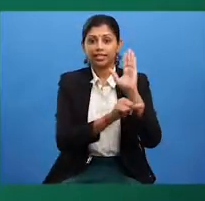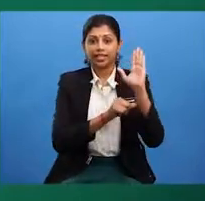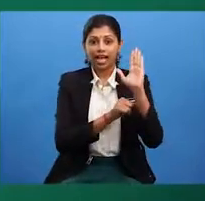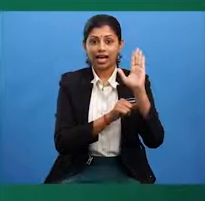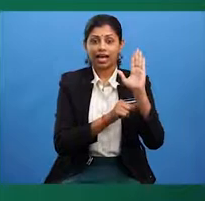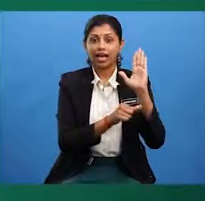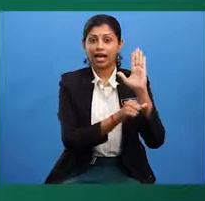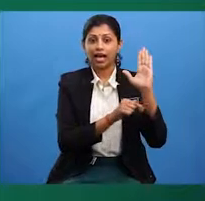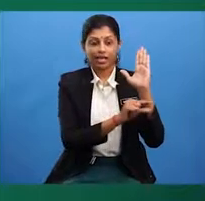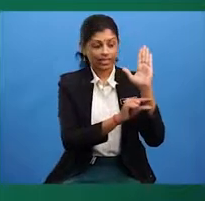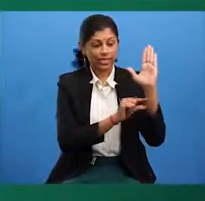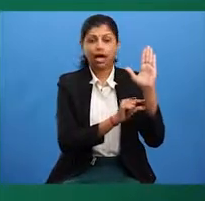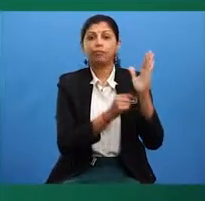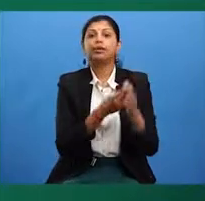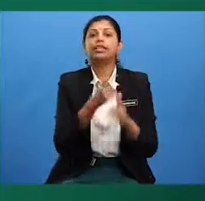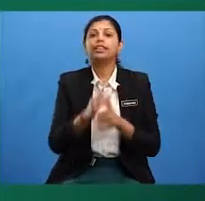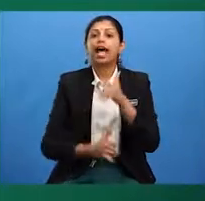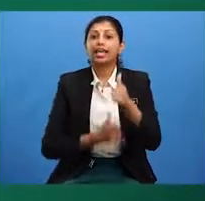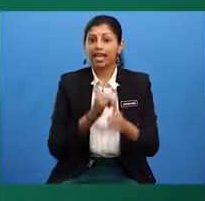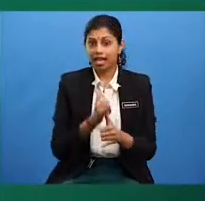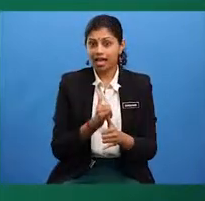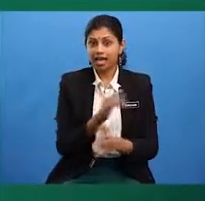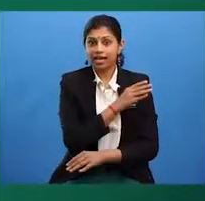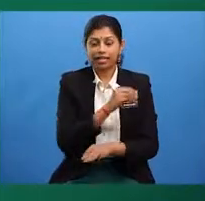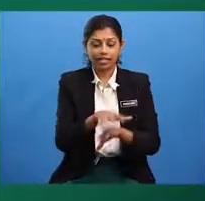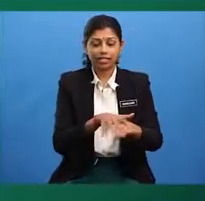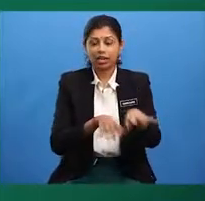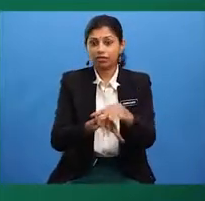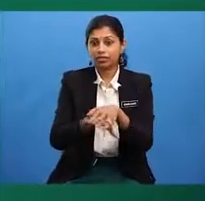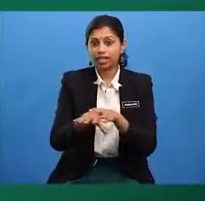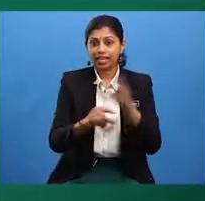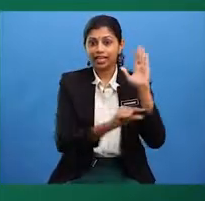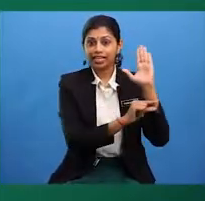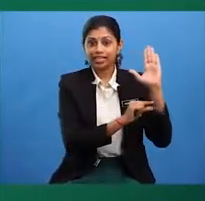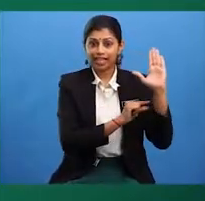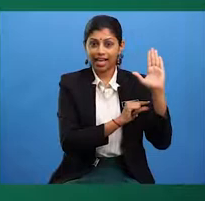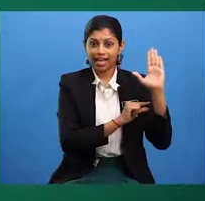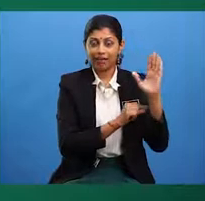adalah seperti tayar dan sarung tangan getah.